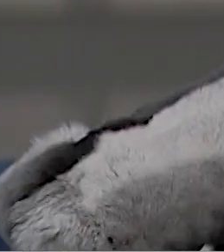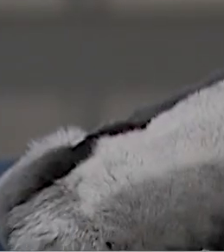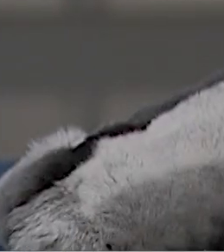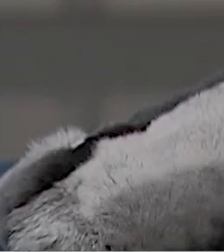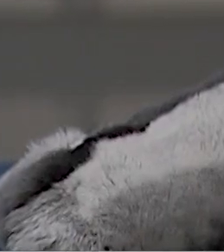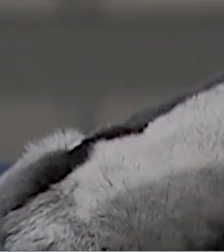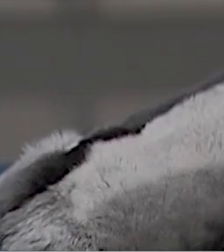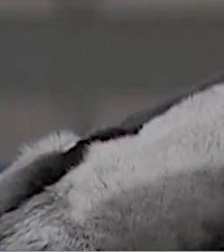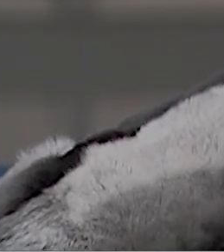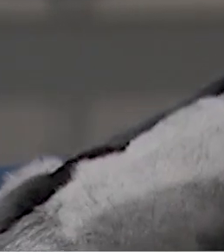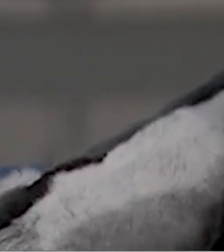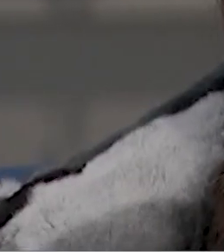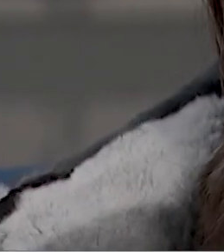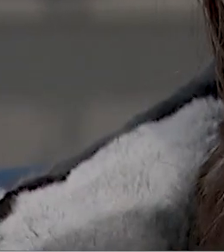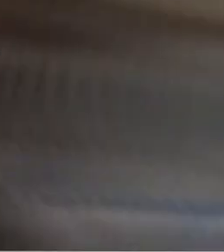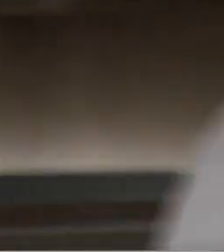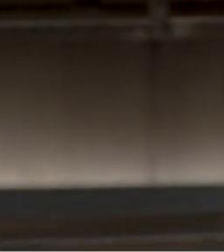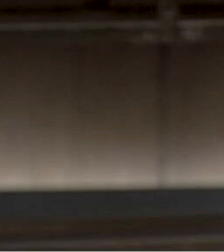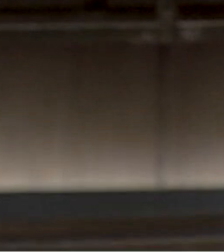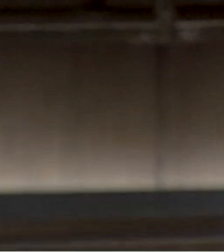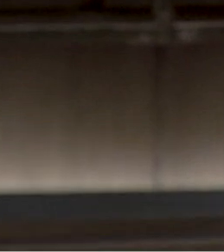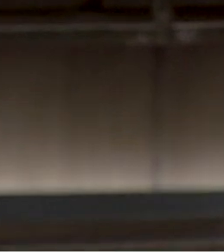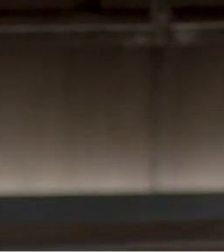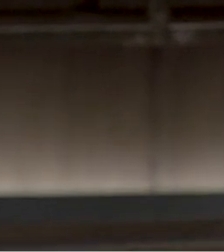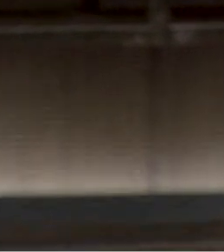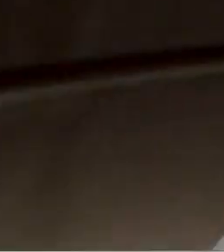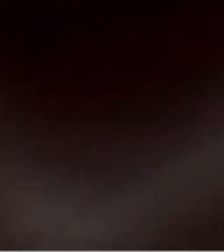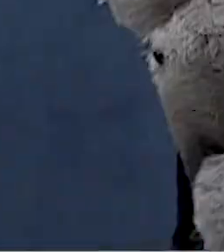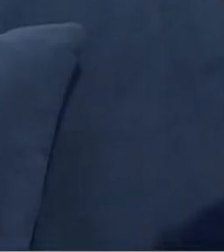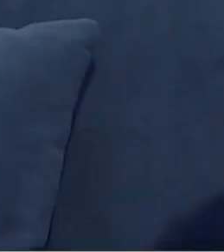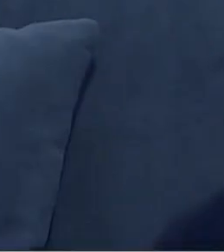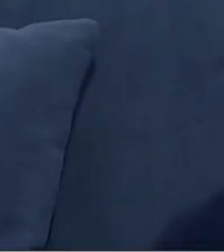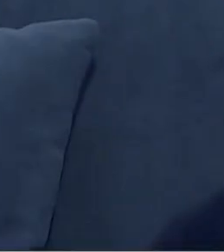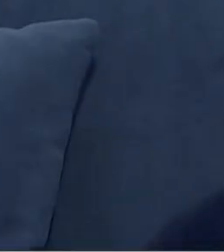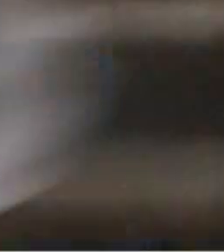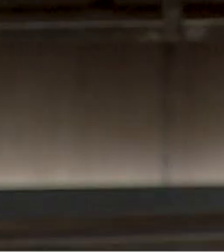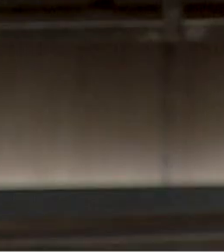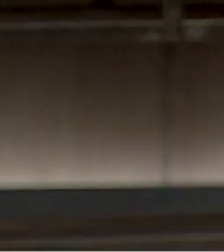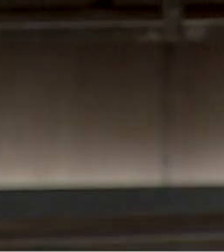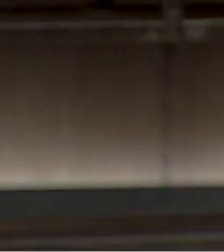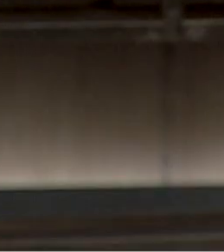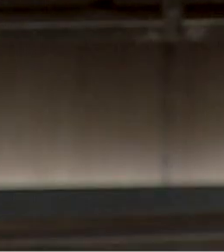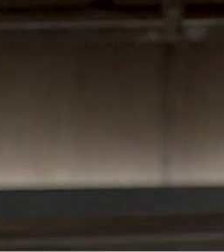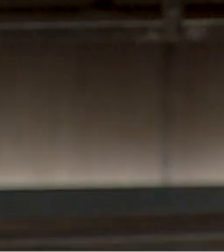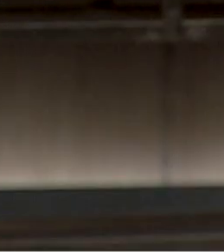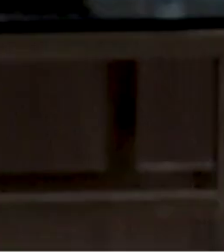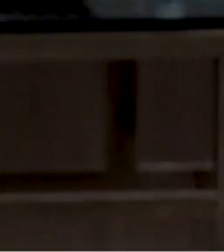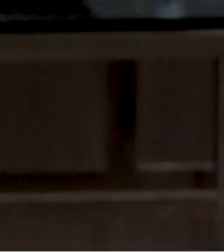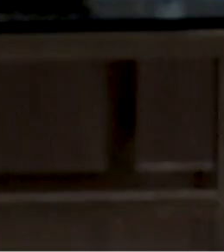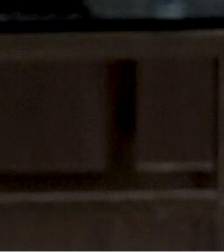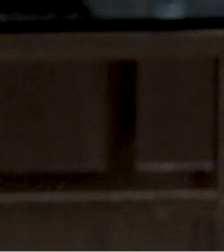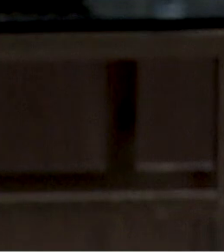حبه؟ مين قال لك على المعلومه دي؟ اسباب خلافك ايه مع هند صبري؟ هي عارفه ان انا اللي زعلانه. دورك في فيلم بالالوان